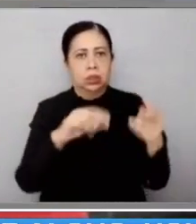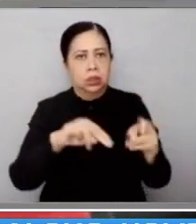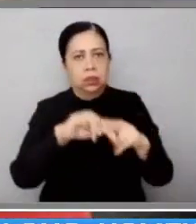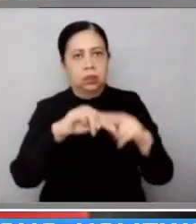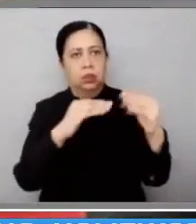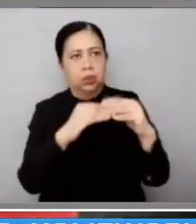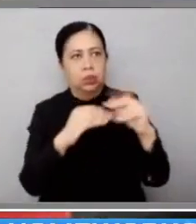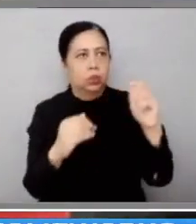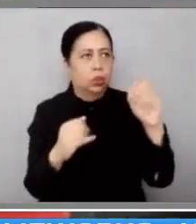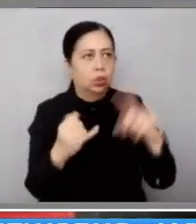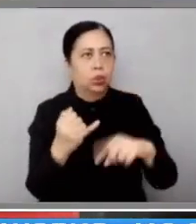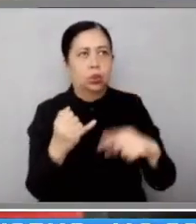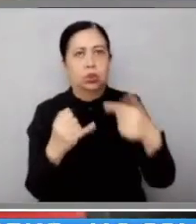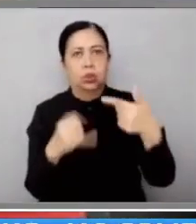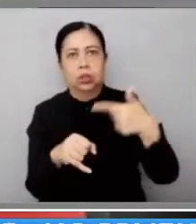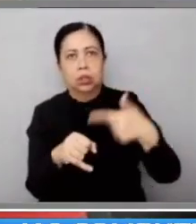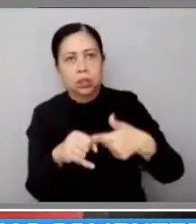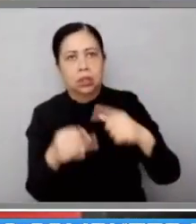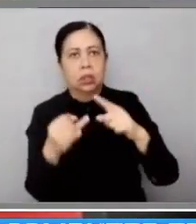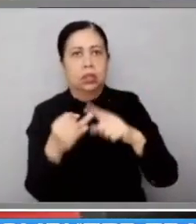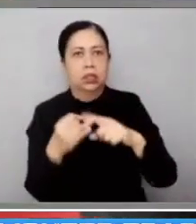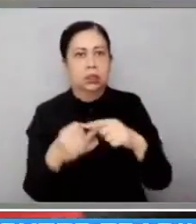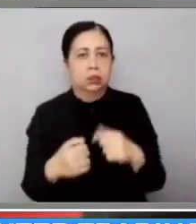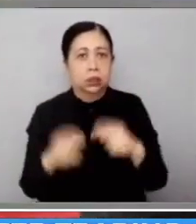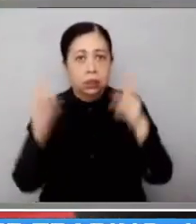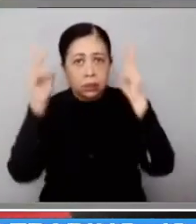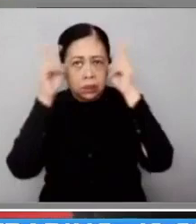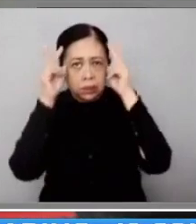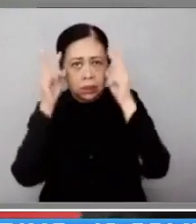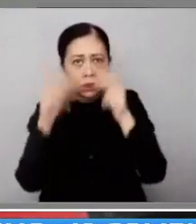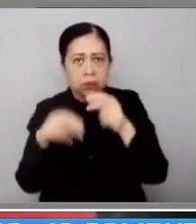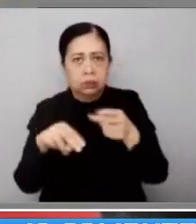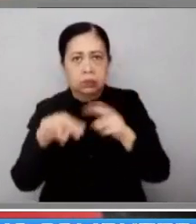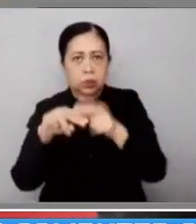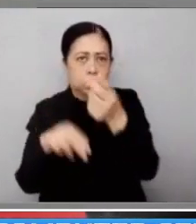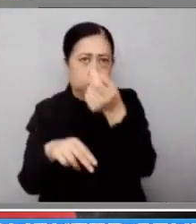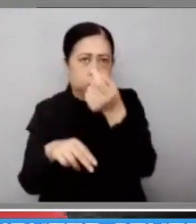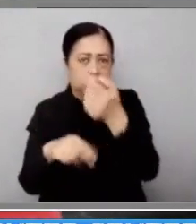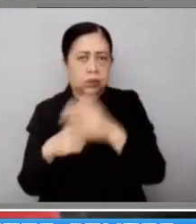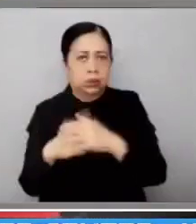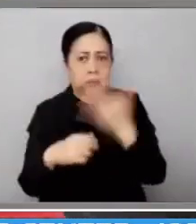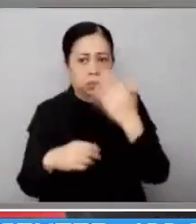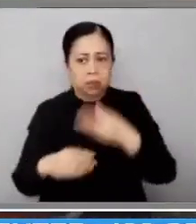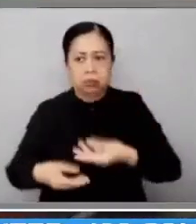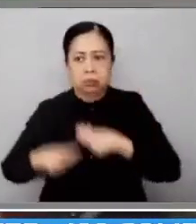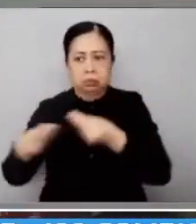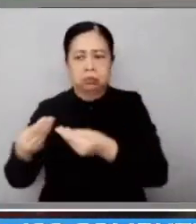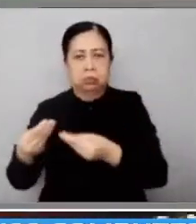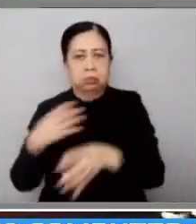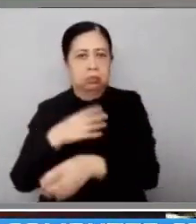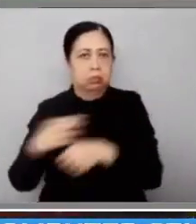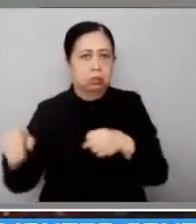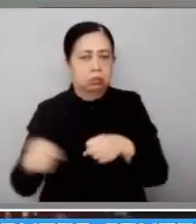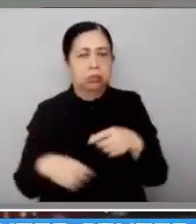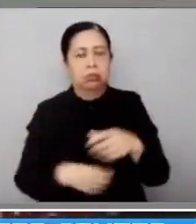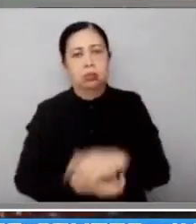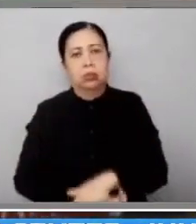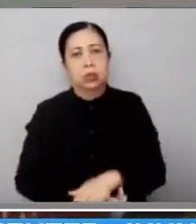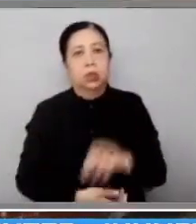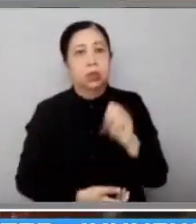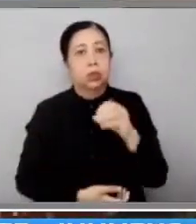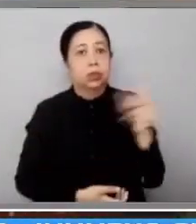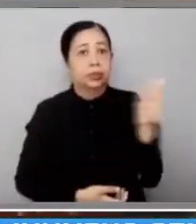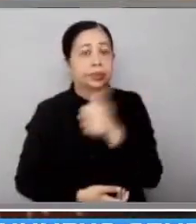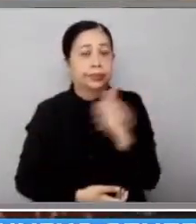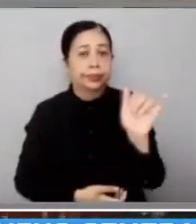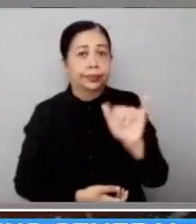gasolina, gulay man na tumataas ng konti dahil binabalik lang sa binabawi lang sa diesel. Kaya mga biyaherong tulad ni na OG